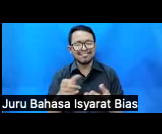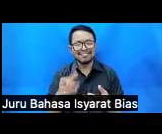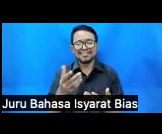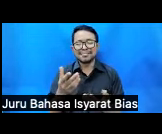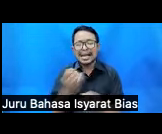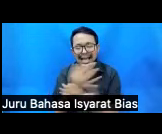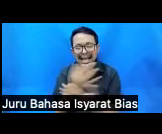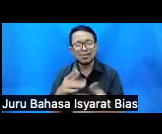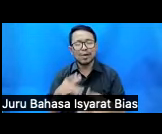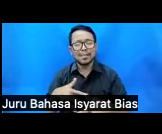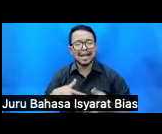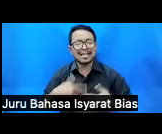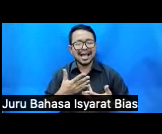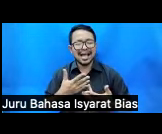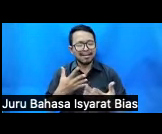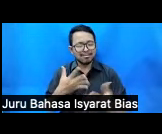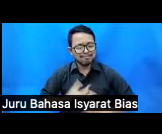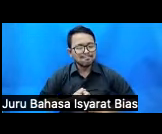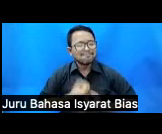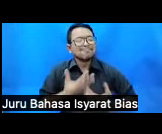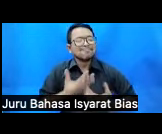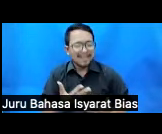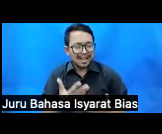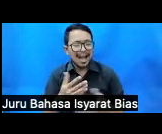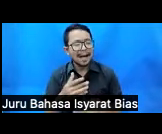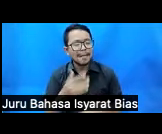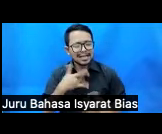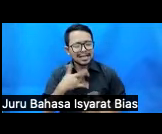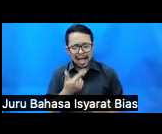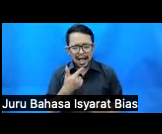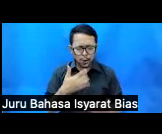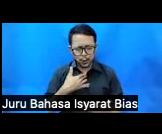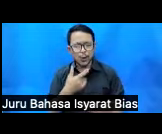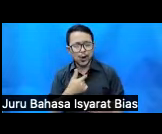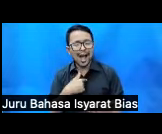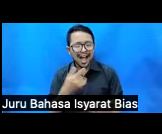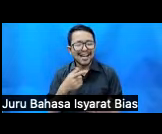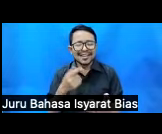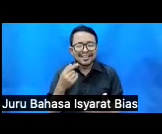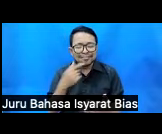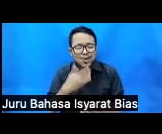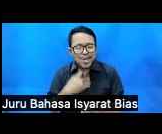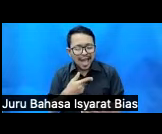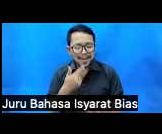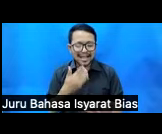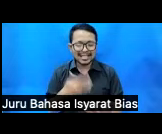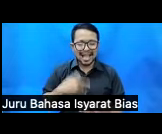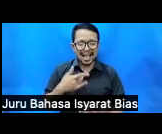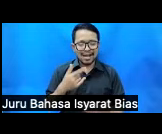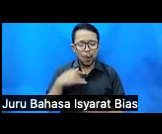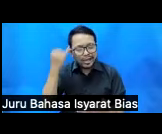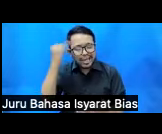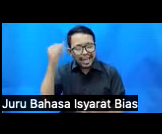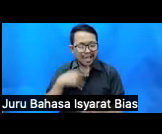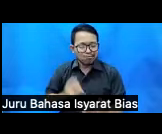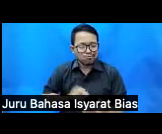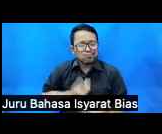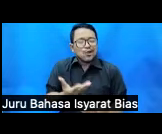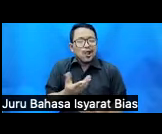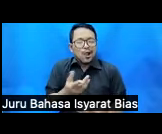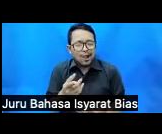rasa kepemilikan atau sense of belonging dari warga, karena ide-ide ini juga berasal dari warga dan warga ini sendiri juga